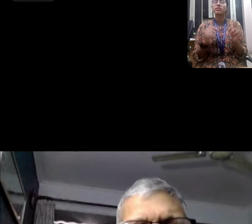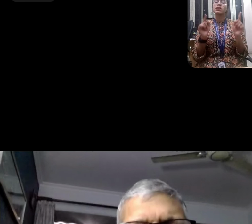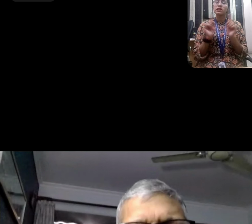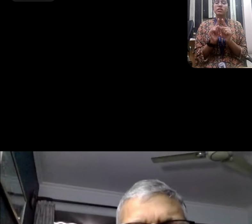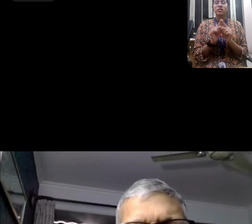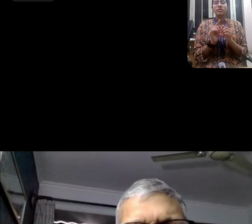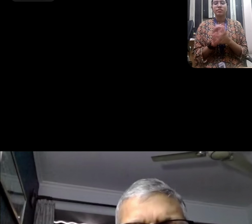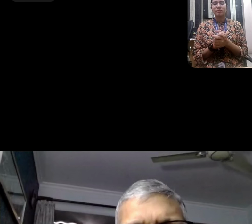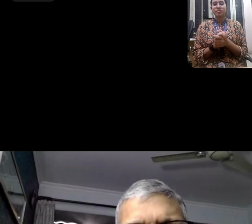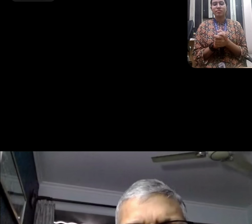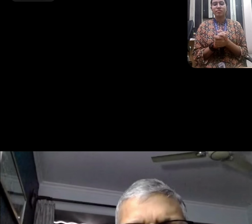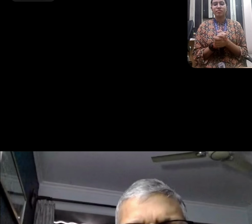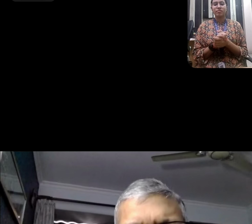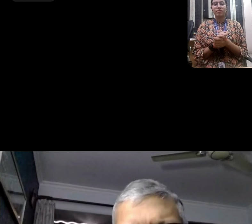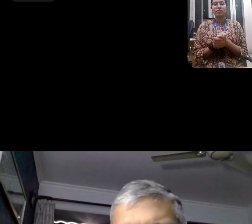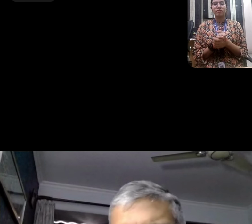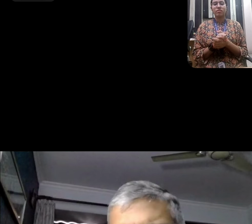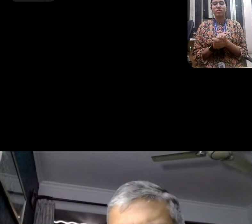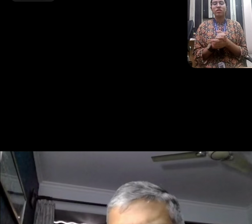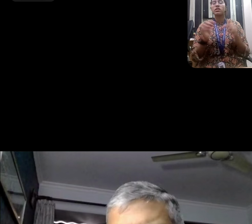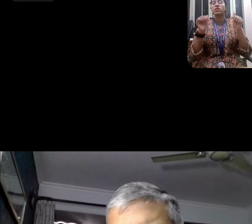कि आज